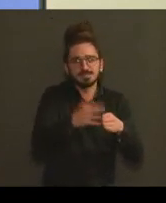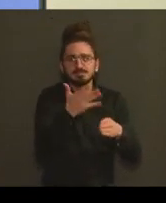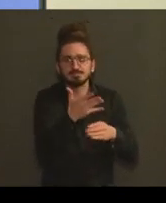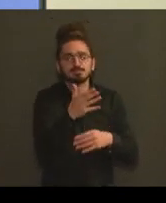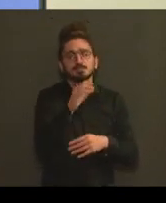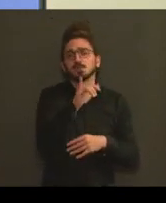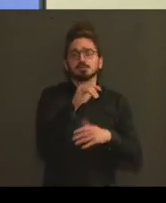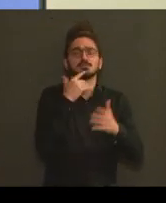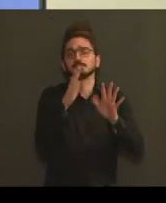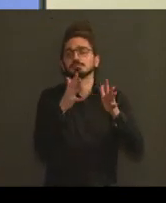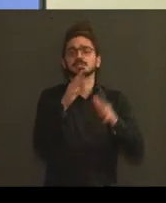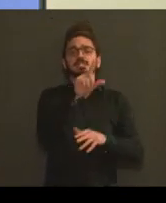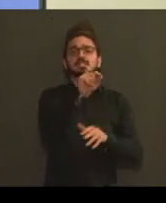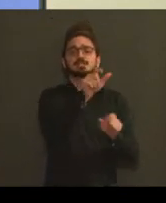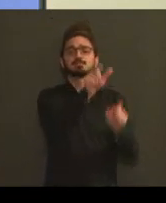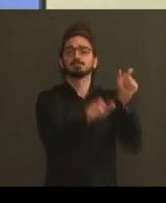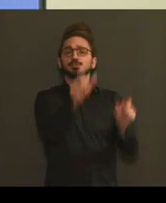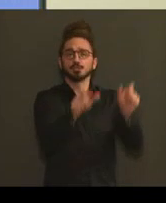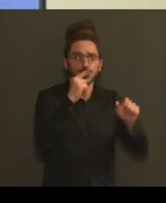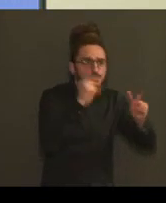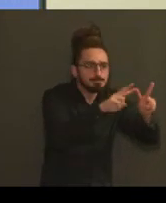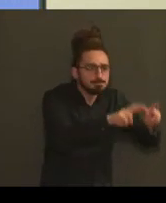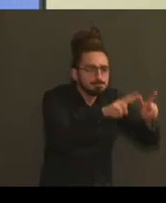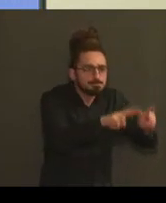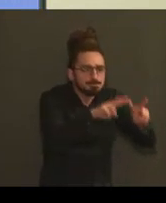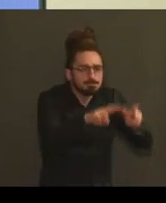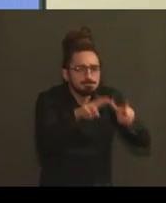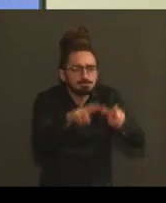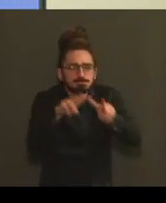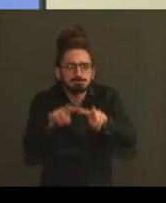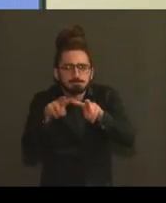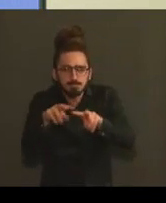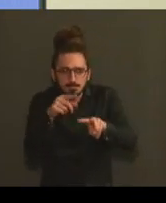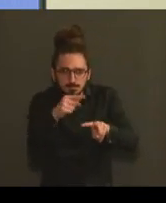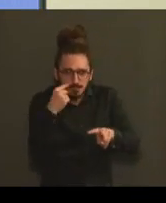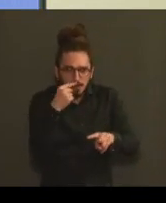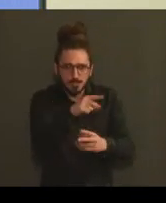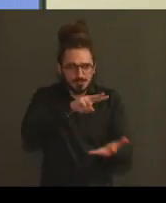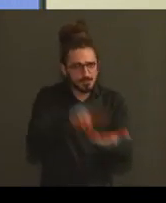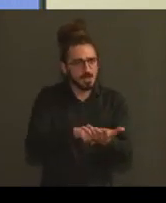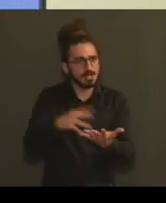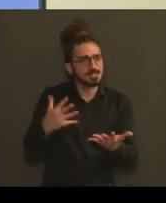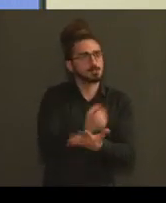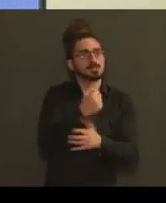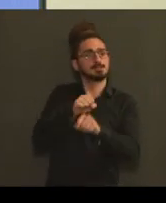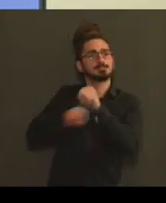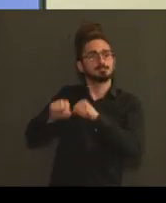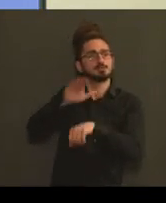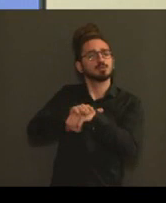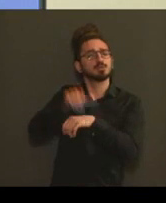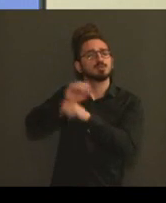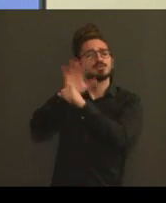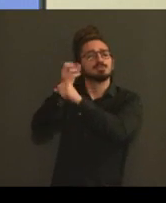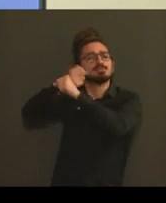nous montrer une efficacité de cette immunité concernant les nouveaux variants. Et on a parlé des nouveaux variants. On vise ici tout